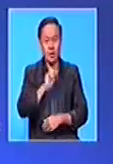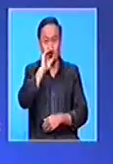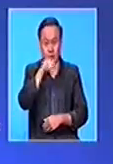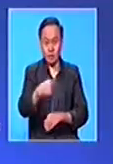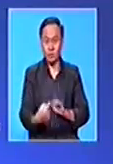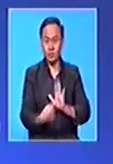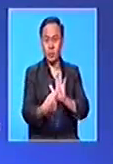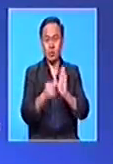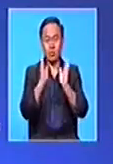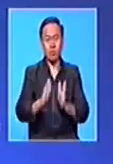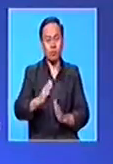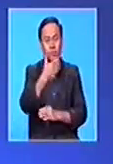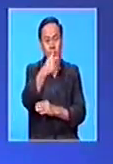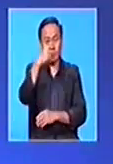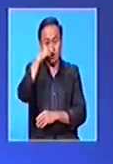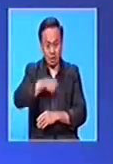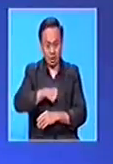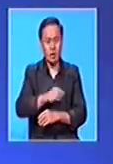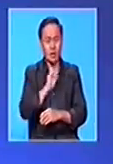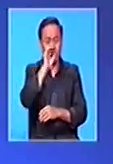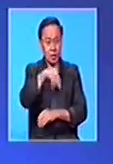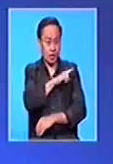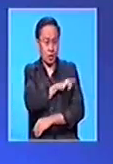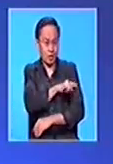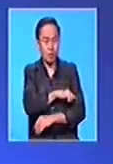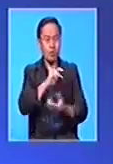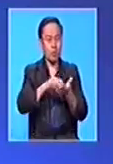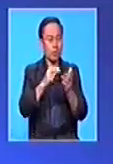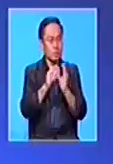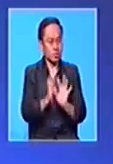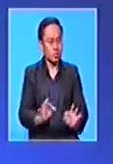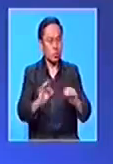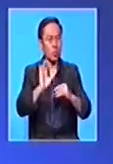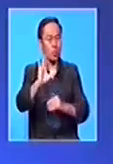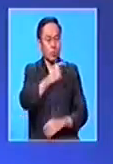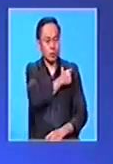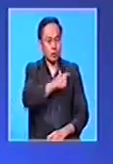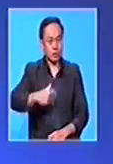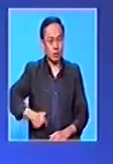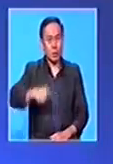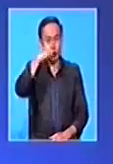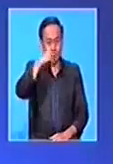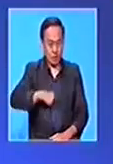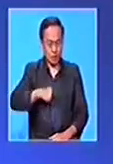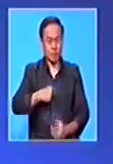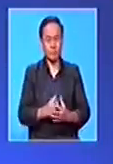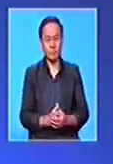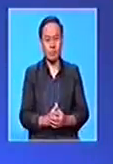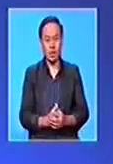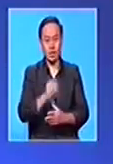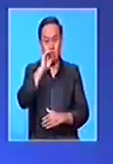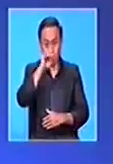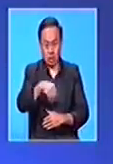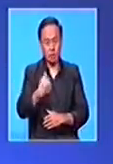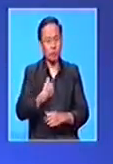ช้างนั้นเป็นสัญลักษณ์ของประเทศไทยเราและช้างเผือกเป็นสัตว์คู่พระบารมีของพระมหากษัตริย์ไทยสำหรับช้